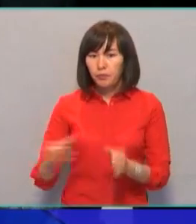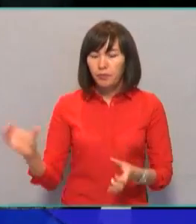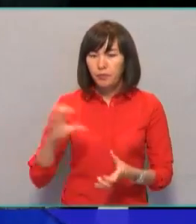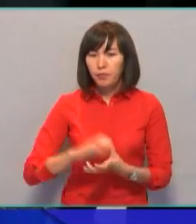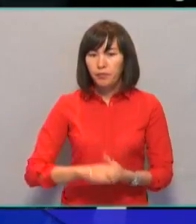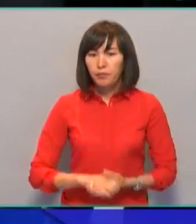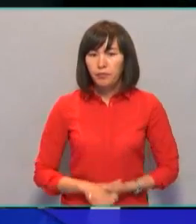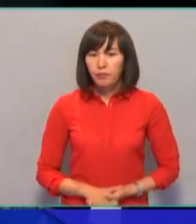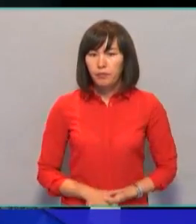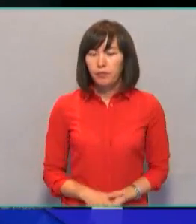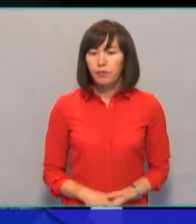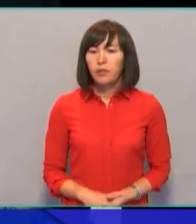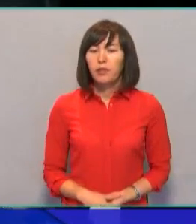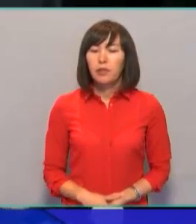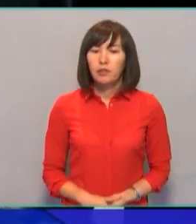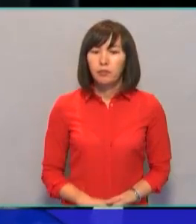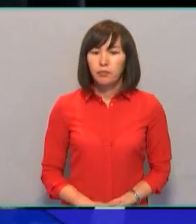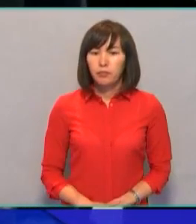таныстырды.